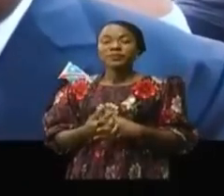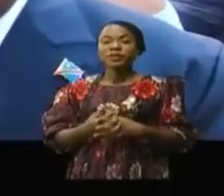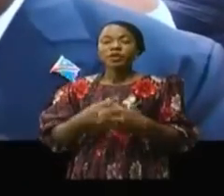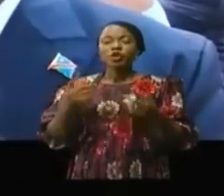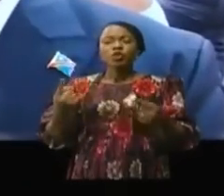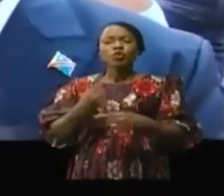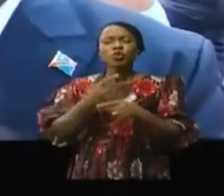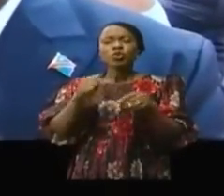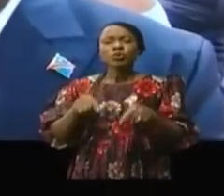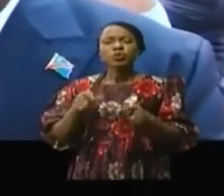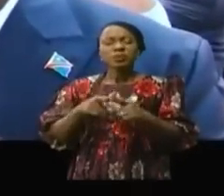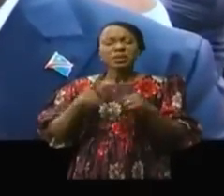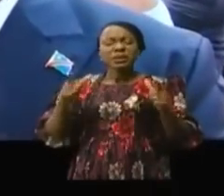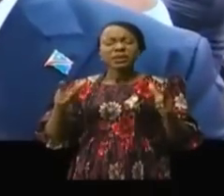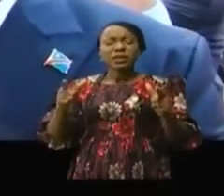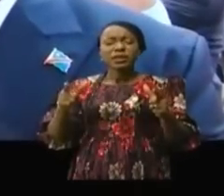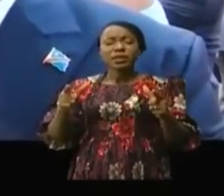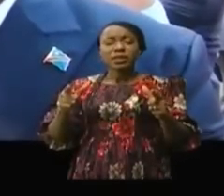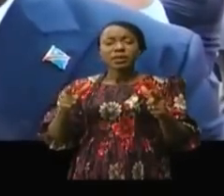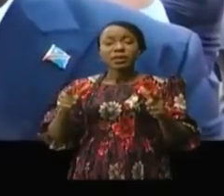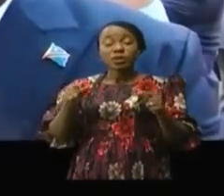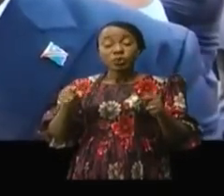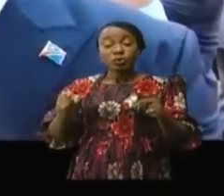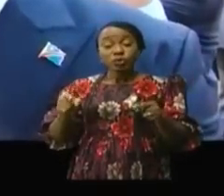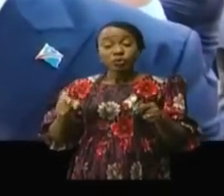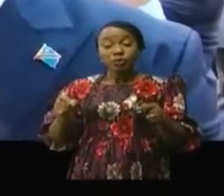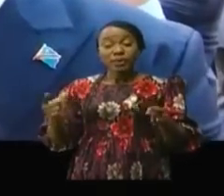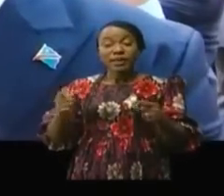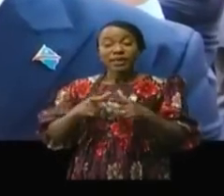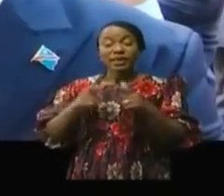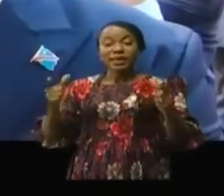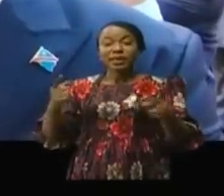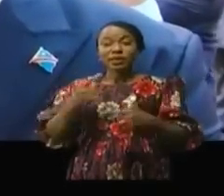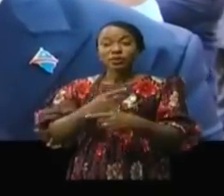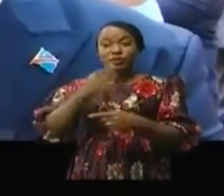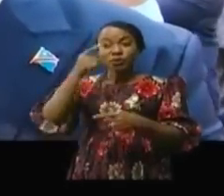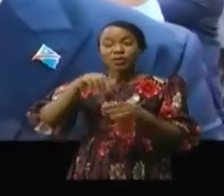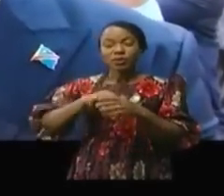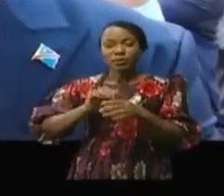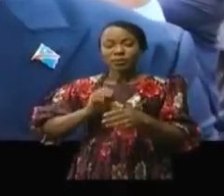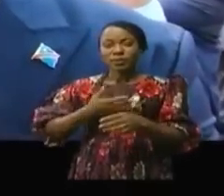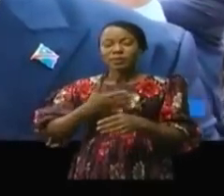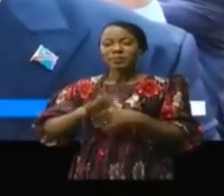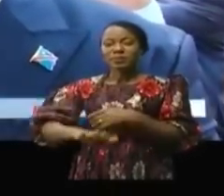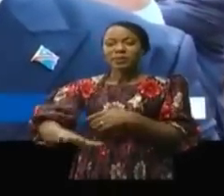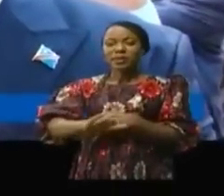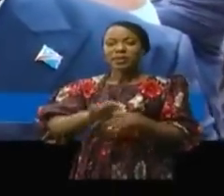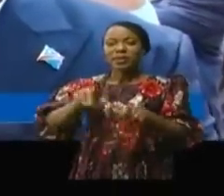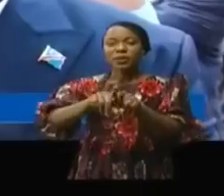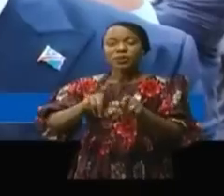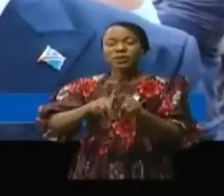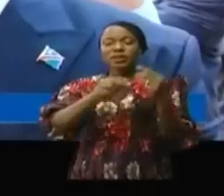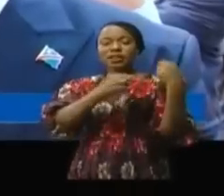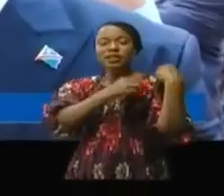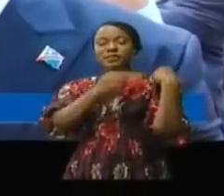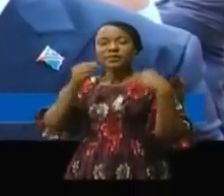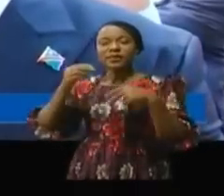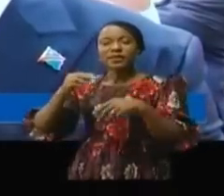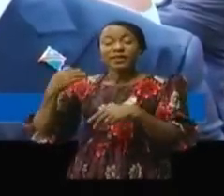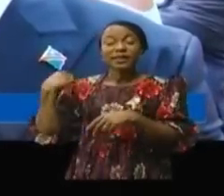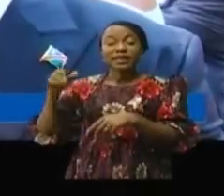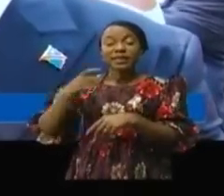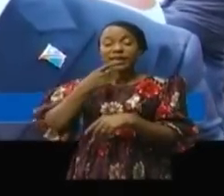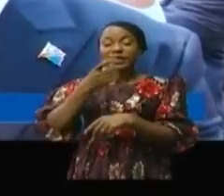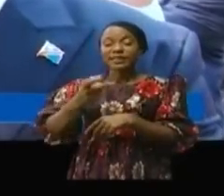Aujourd'hui, effectivement, c'est un grand jour pour l'histoire économique et sociale de notre pays. Comme le chef de l'État l'a dit dans son